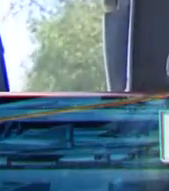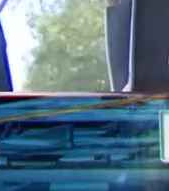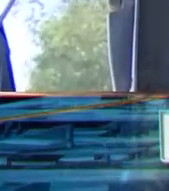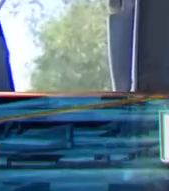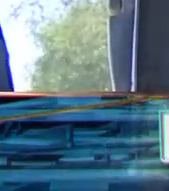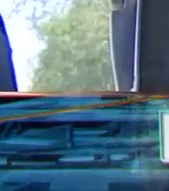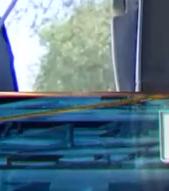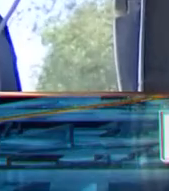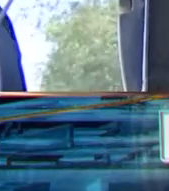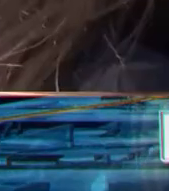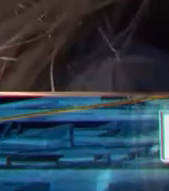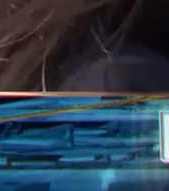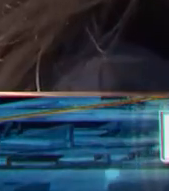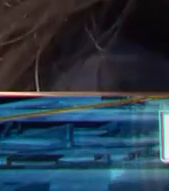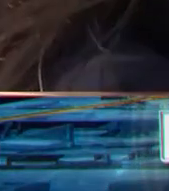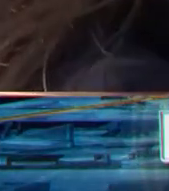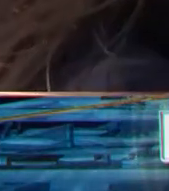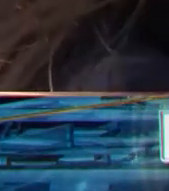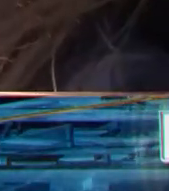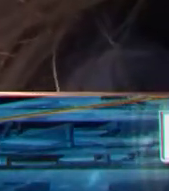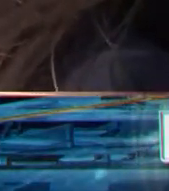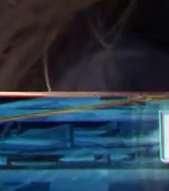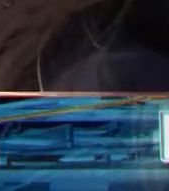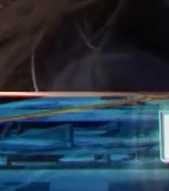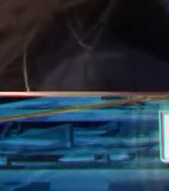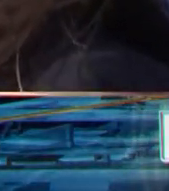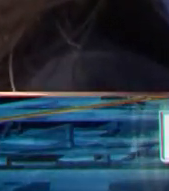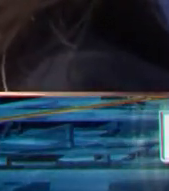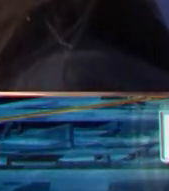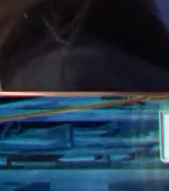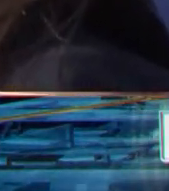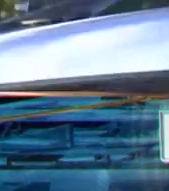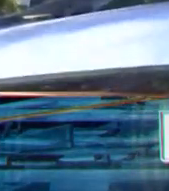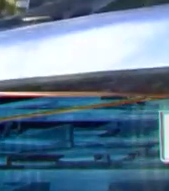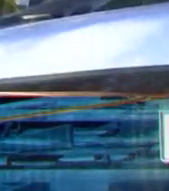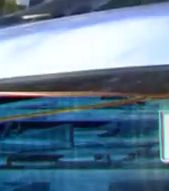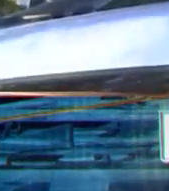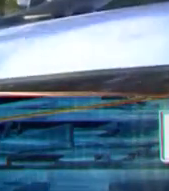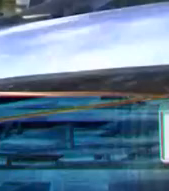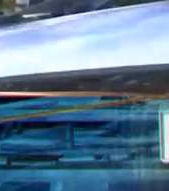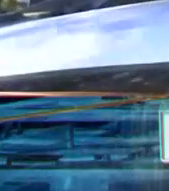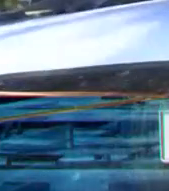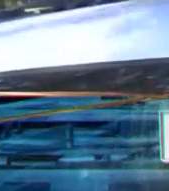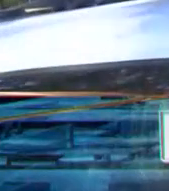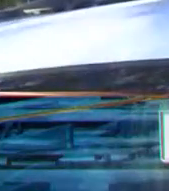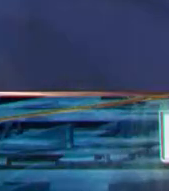Көлігінен көк түтін будақтатқандарға әзірге ескерту жасап жатыр. Ар жағы айыппұл, аймақта таза ауа акциясы